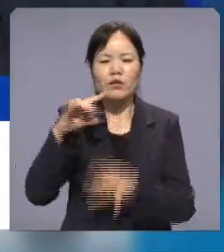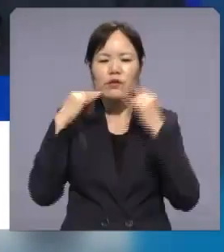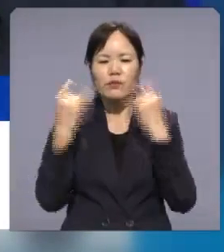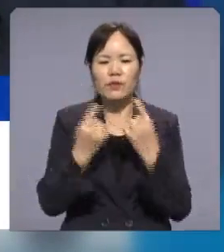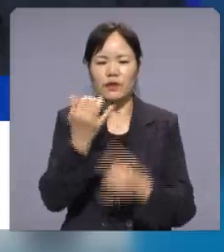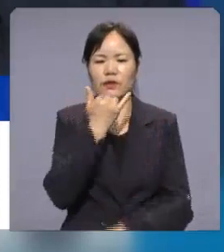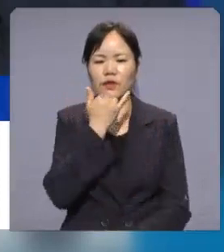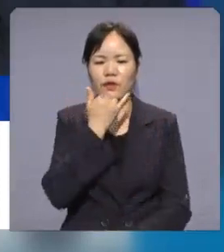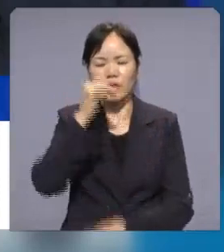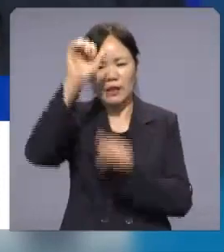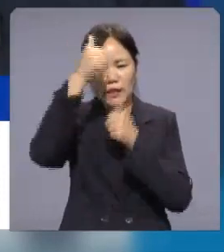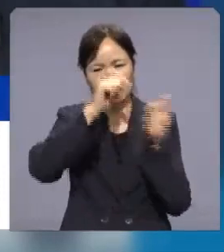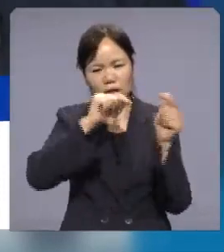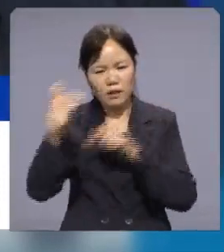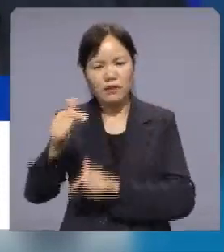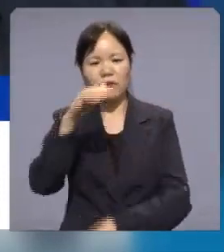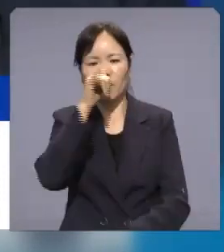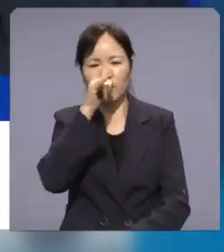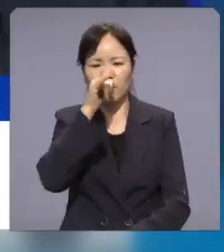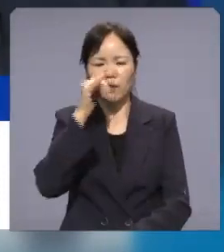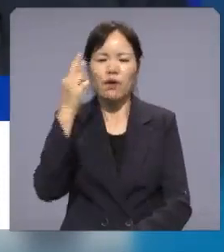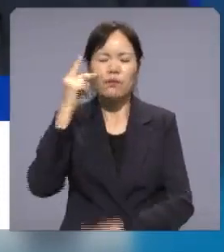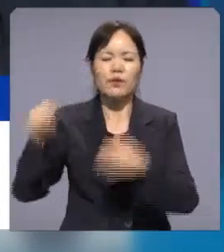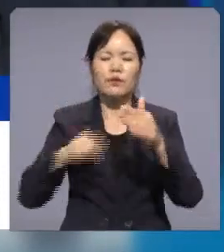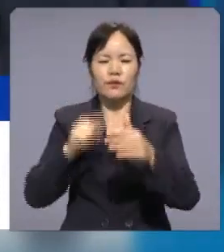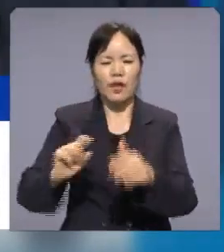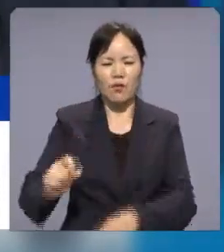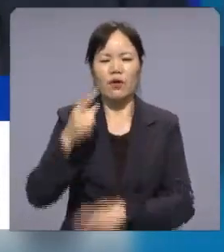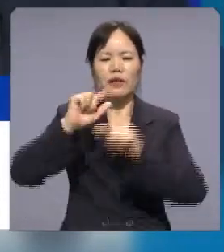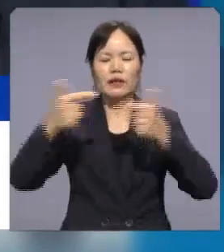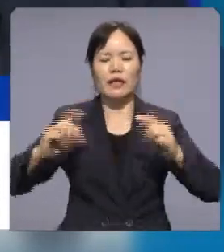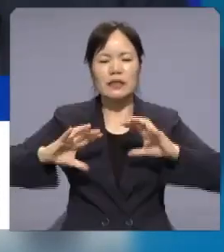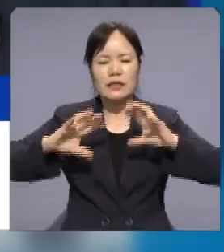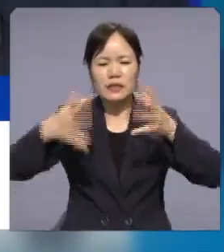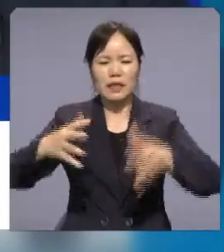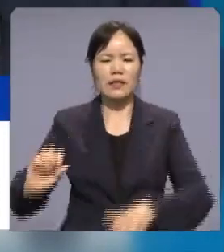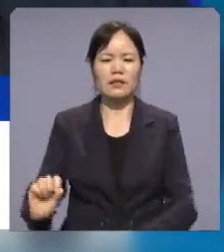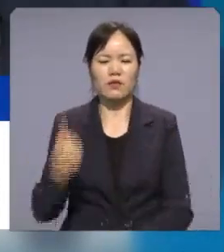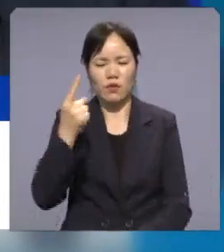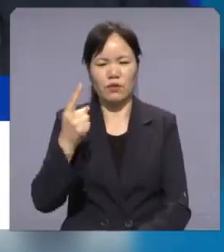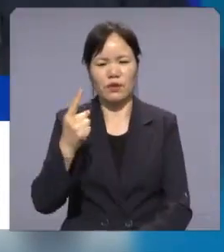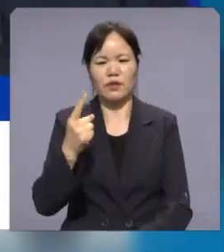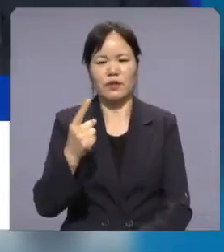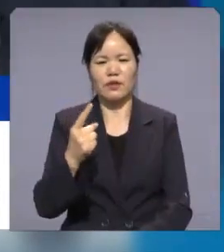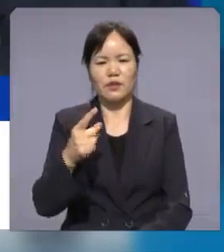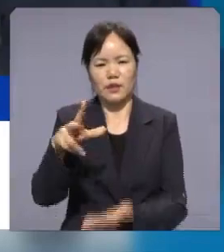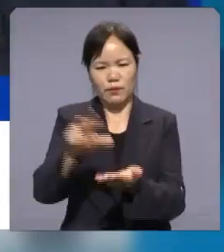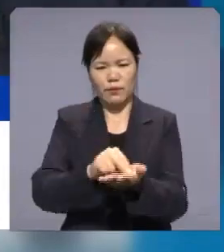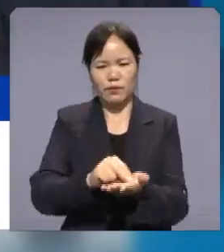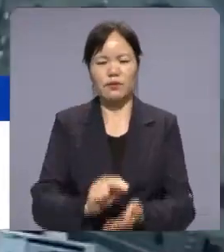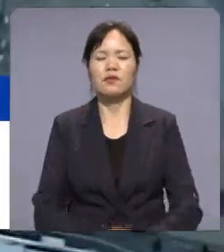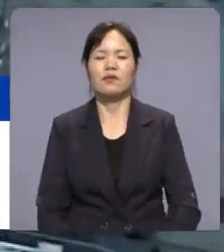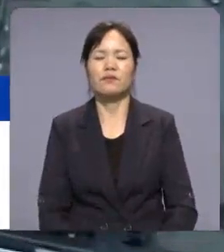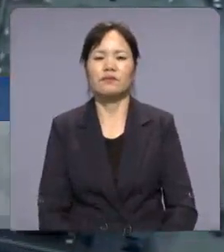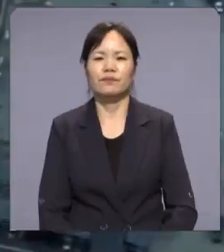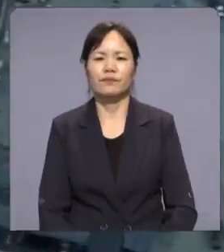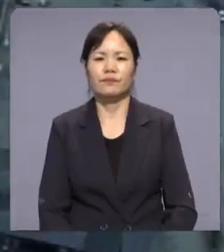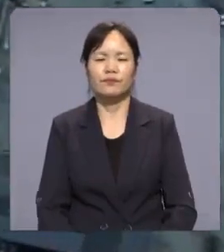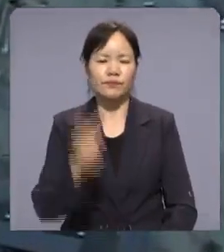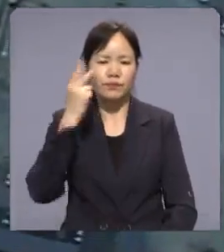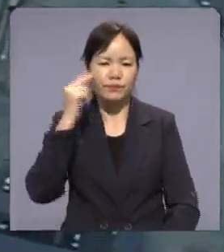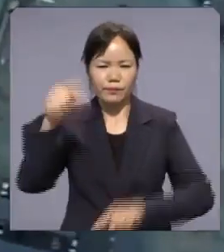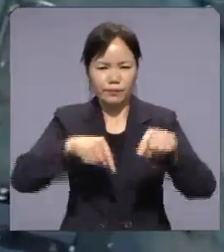Germany, Italy, and the causes of it are global, not local.